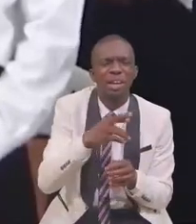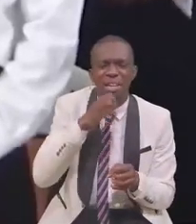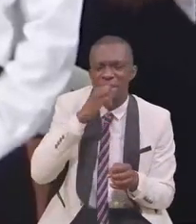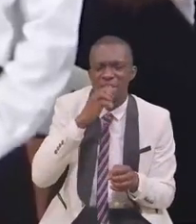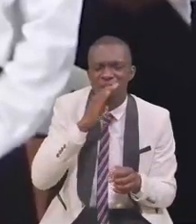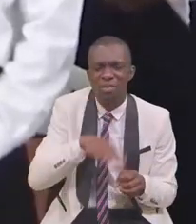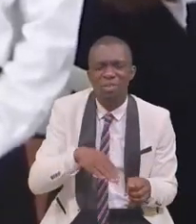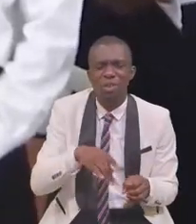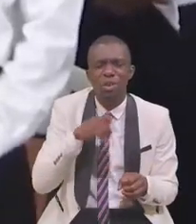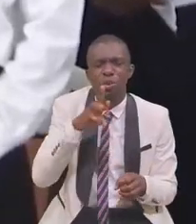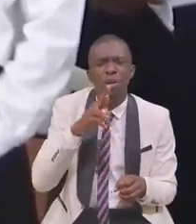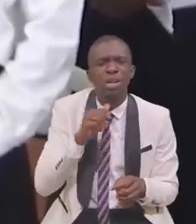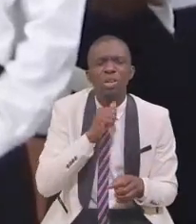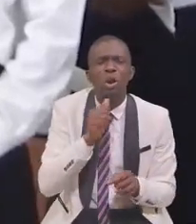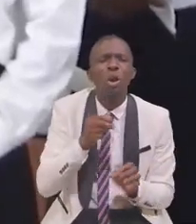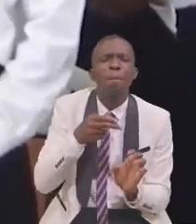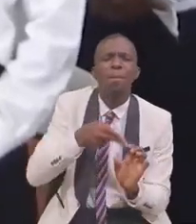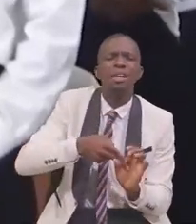vous ne faites pas partie de leur